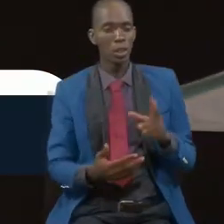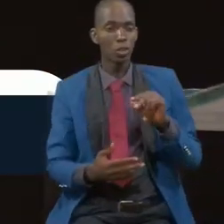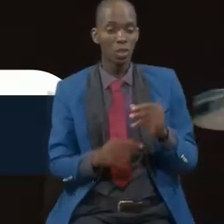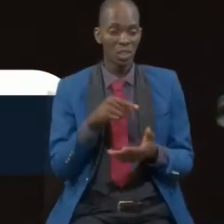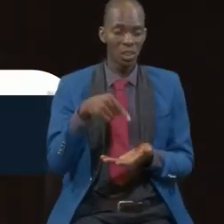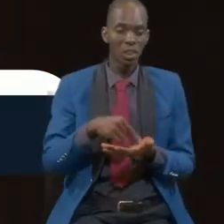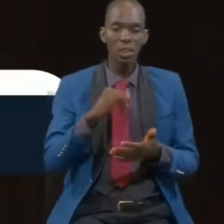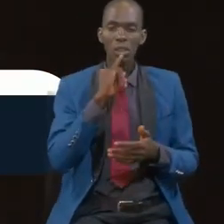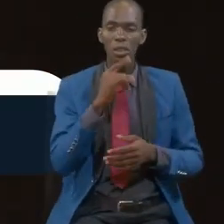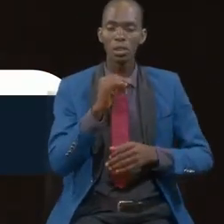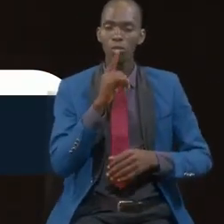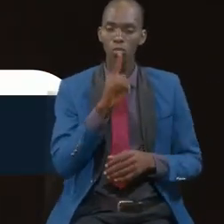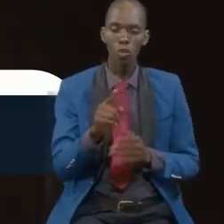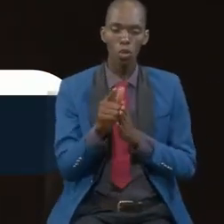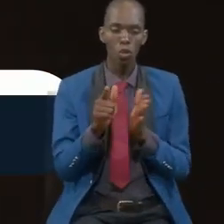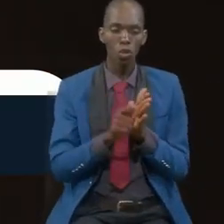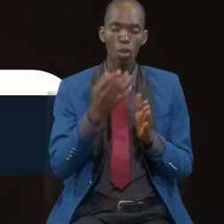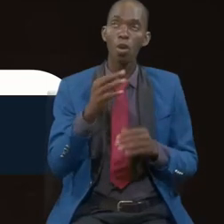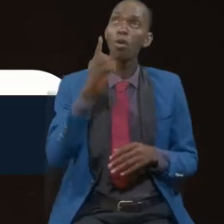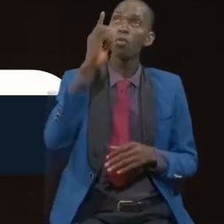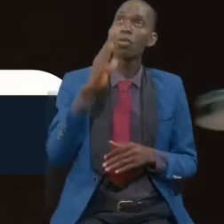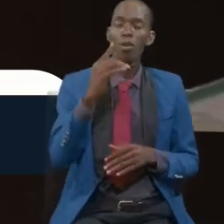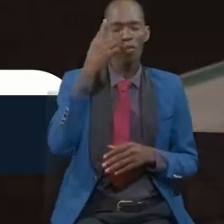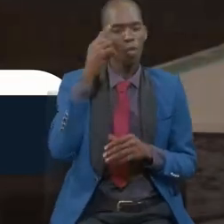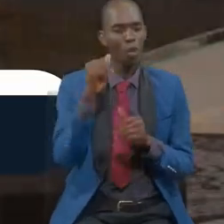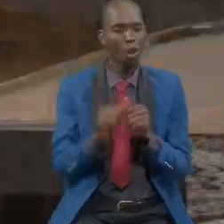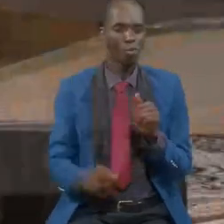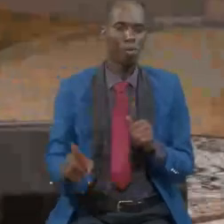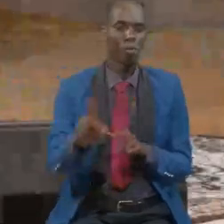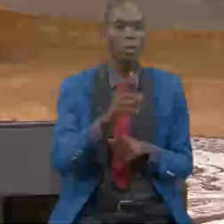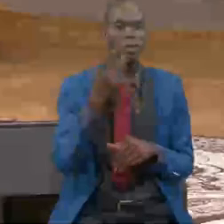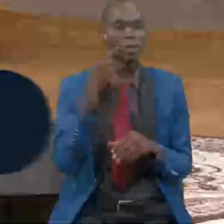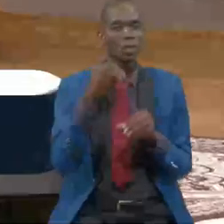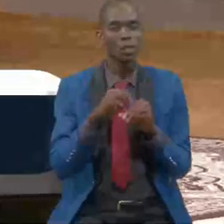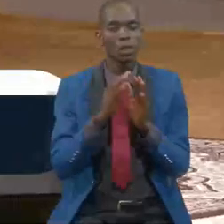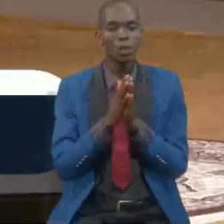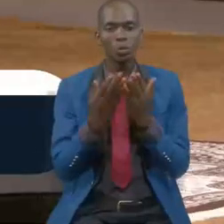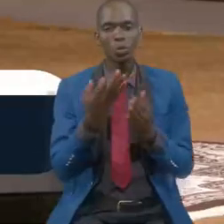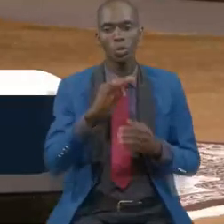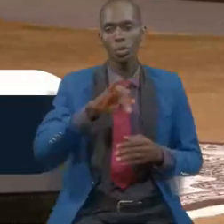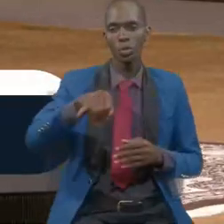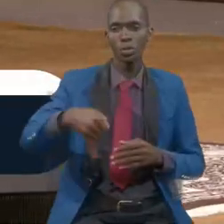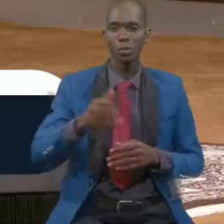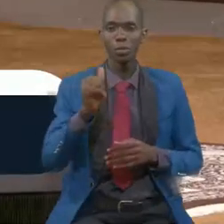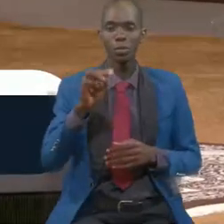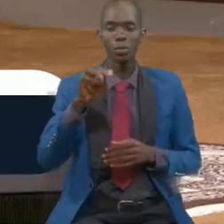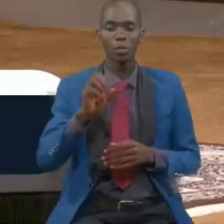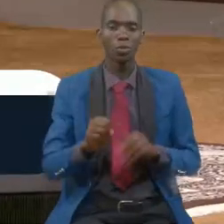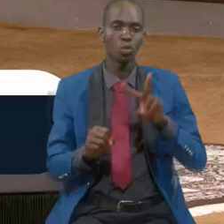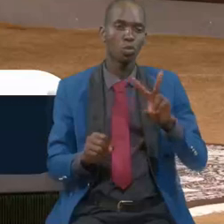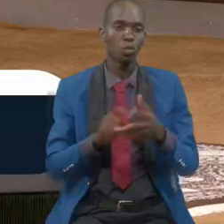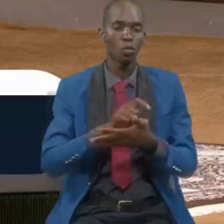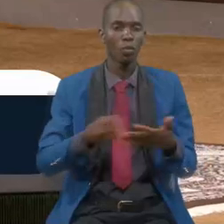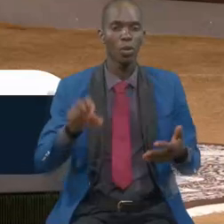Voici la loi de Dieu pour tous. On va à Jacques chapitre 2.